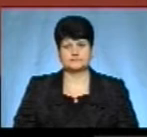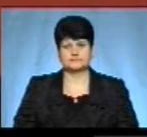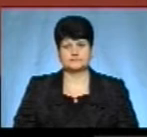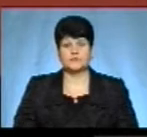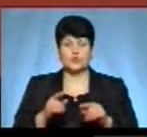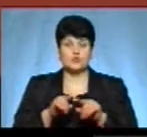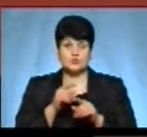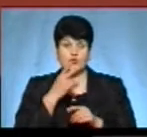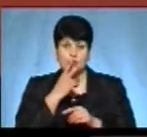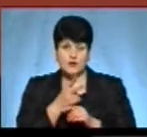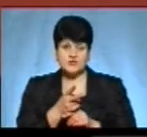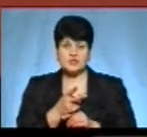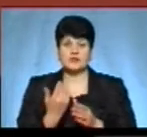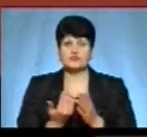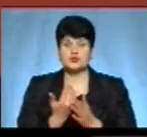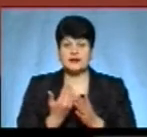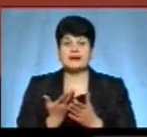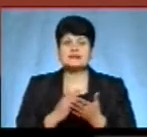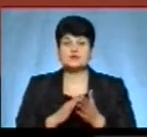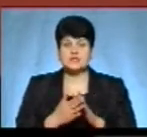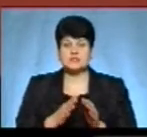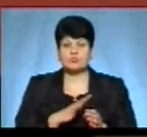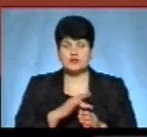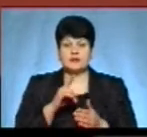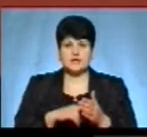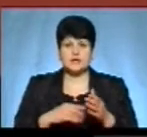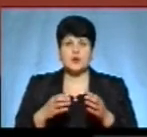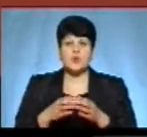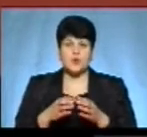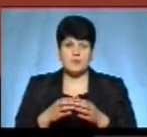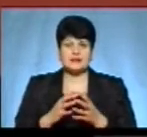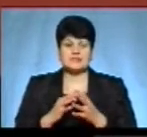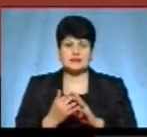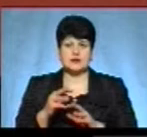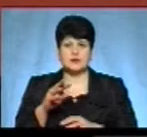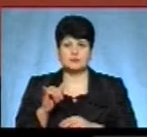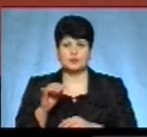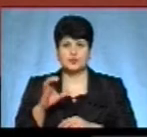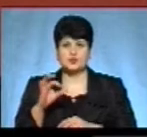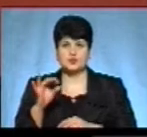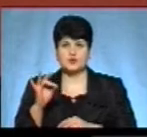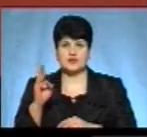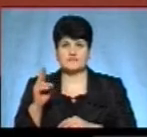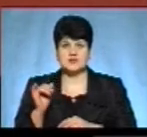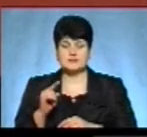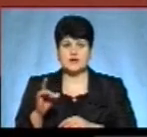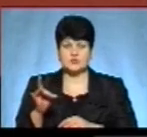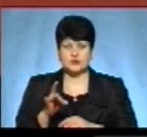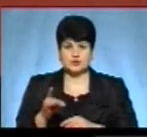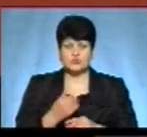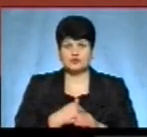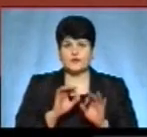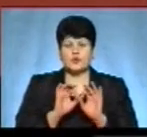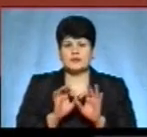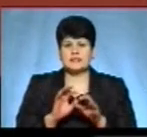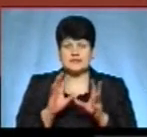Тож ми побачили у сюжеті, яка ситуація склалася у релігійній громаді села Мусорівці з Баразького району. А я хочу, щоб ви охарактеризували